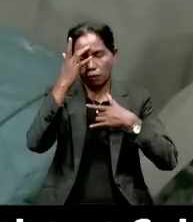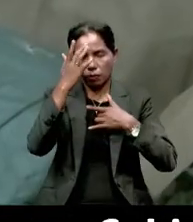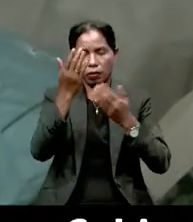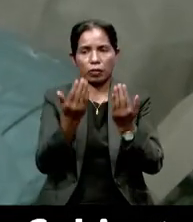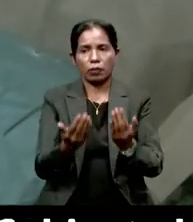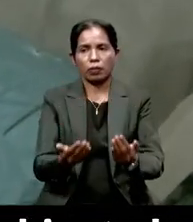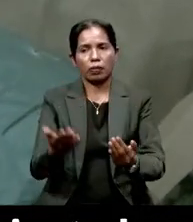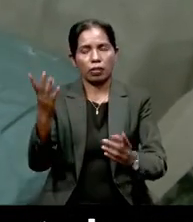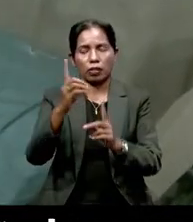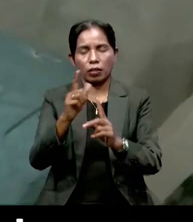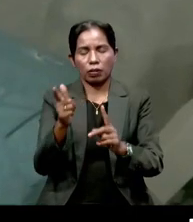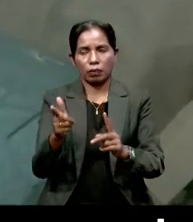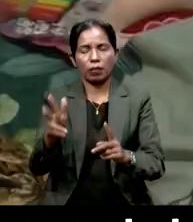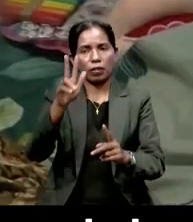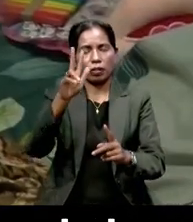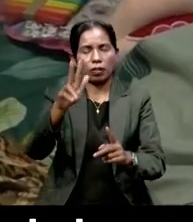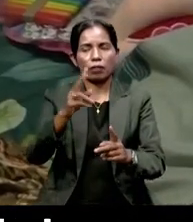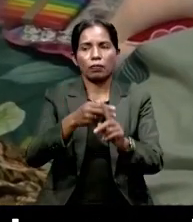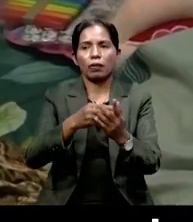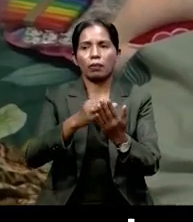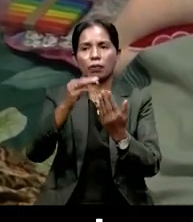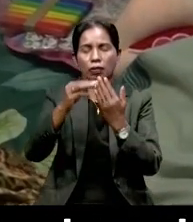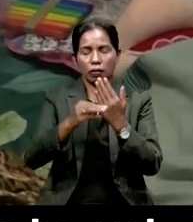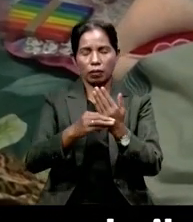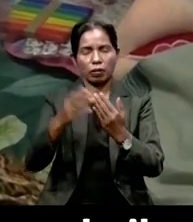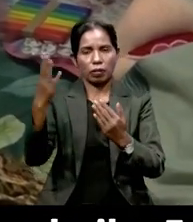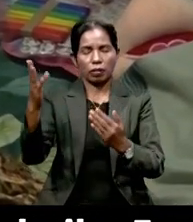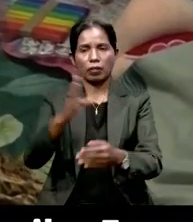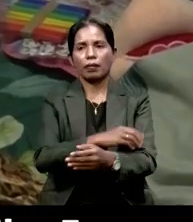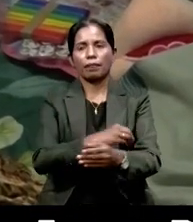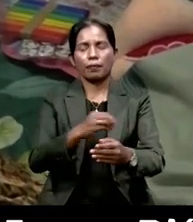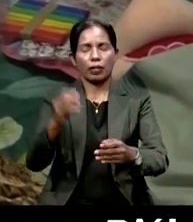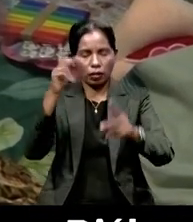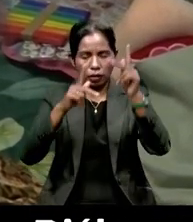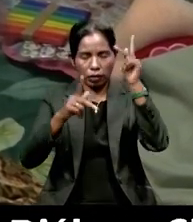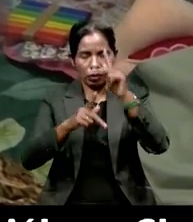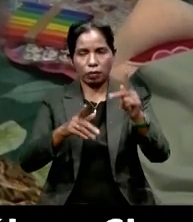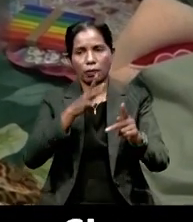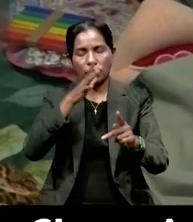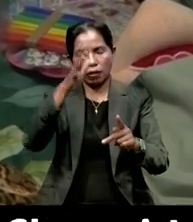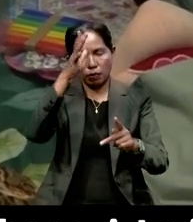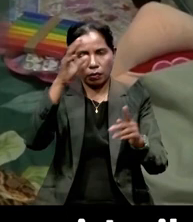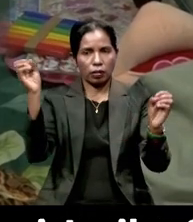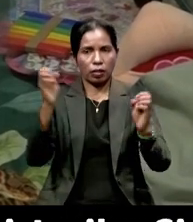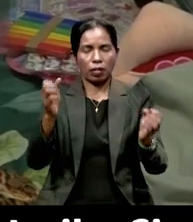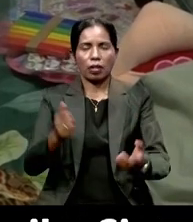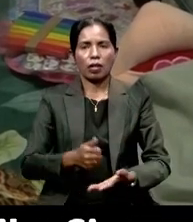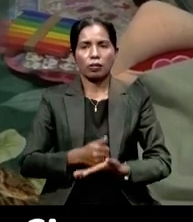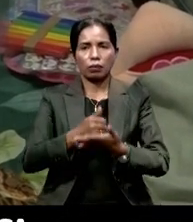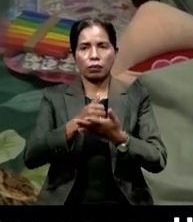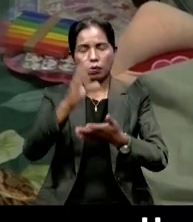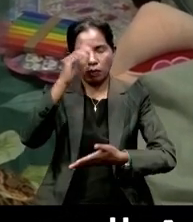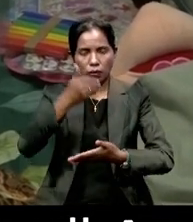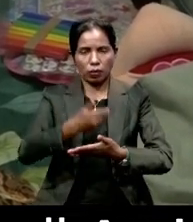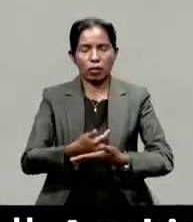grave e allora non risegni da fulan maione e a aria Kampung Alor causa husi inan-aman nebela dun esercer sira nia canar